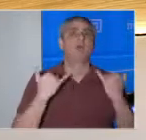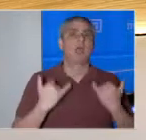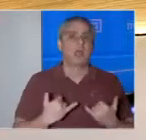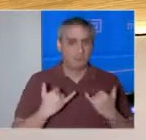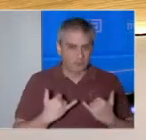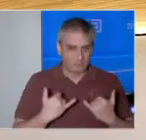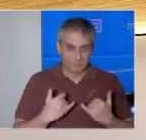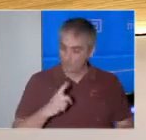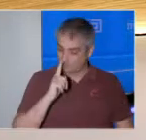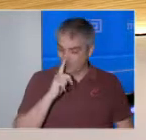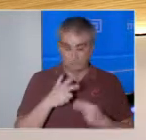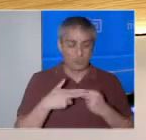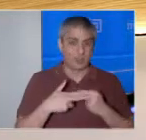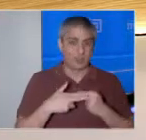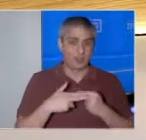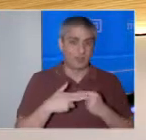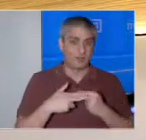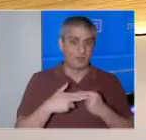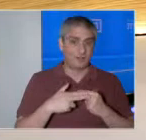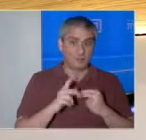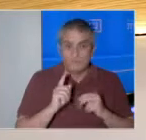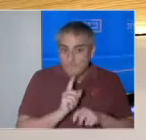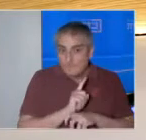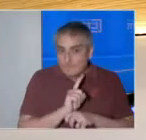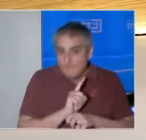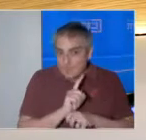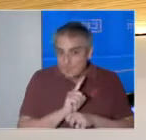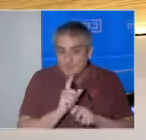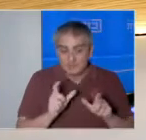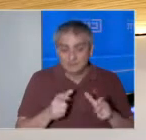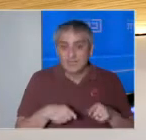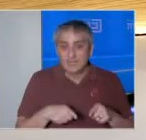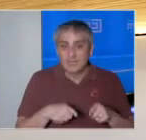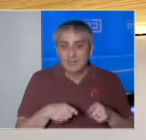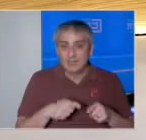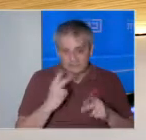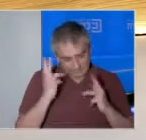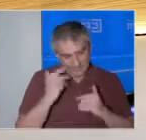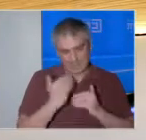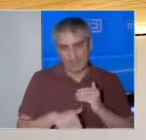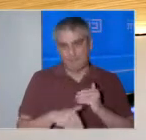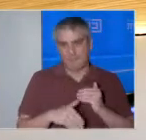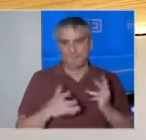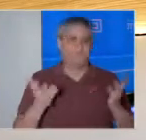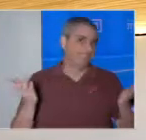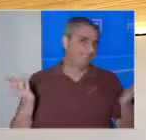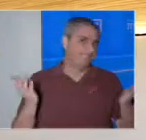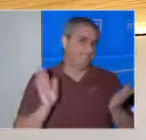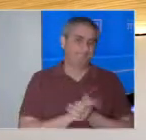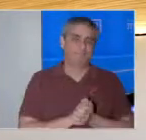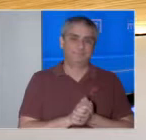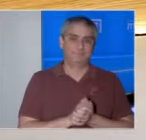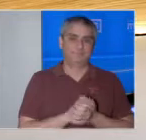כרגע זה שביום ראשון הקרוב, לפחות בינתיים, הסגר צפוי להסתיים. חבר